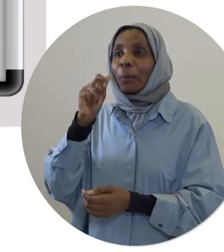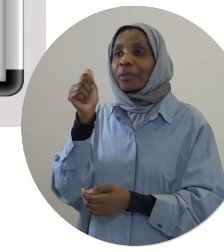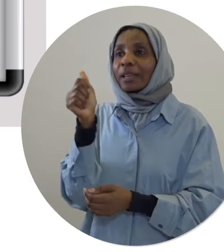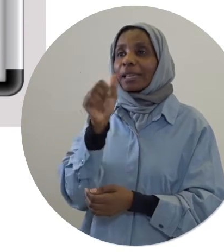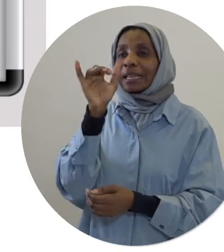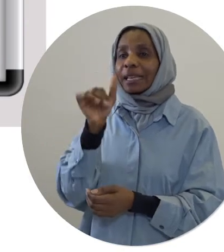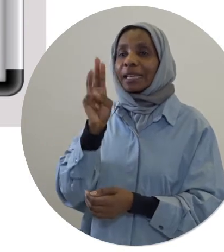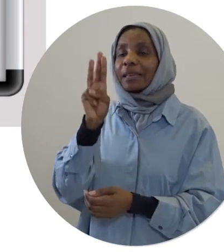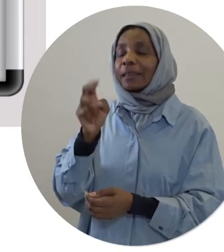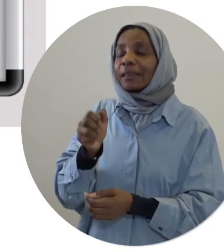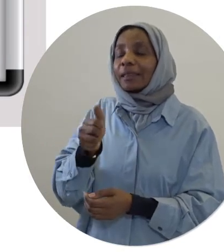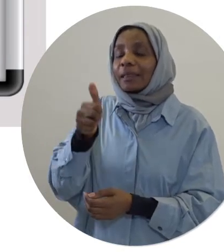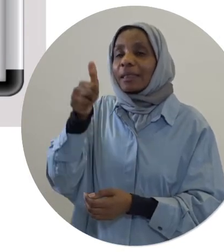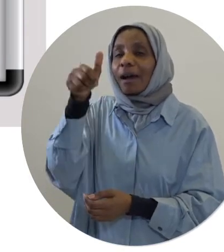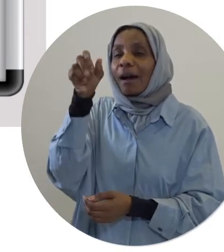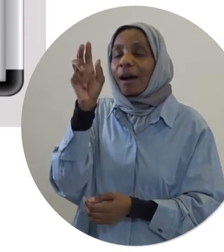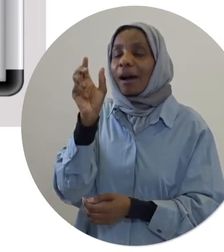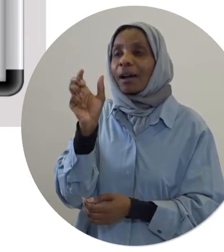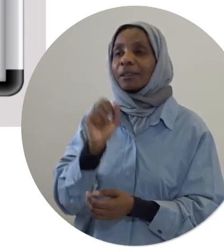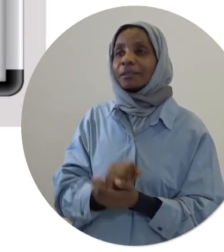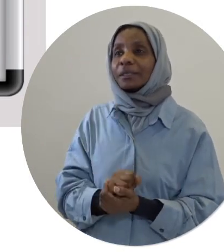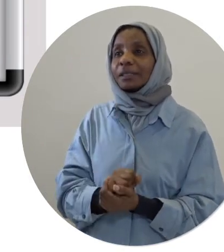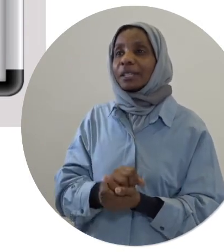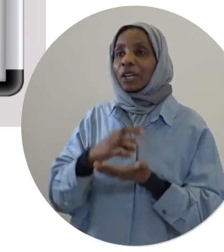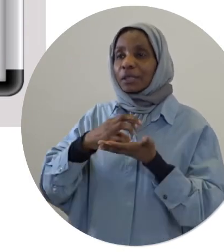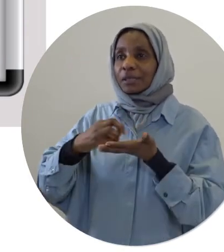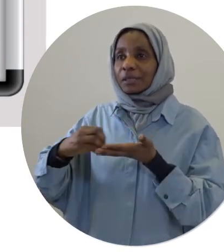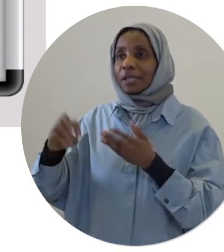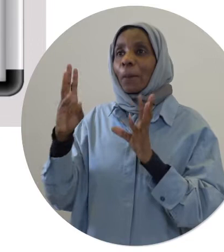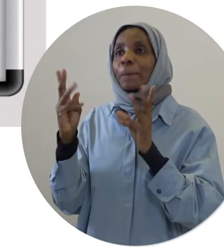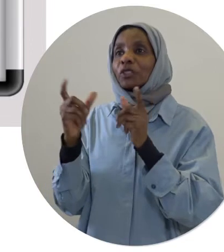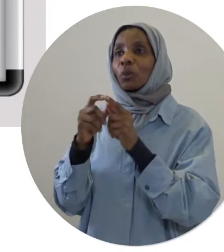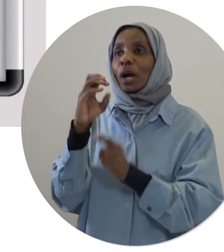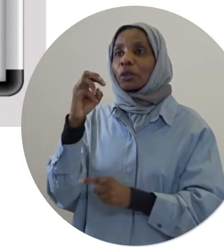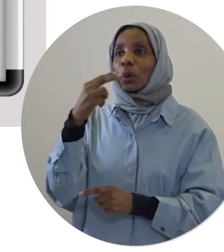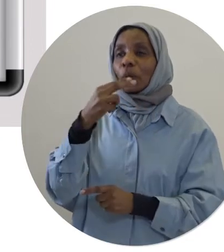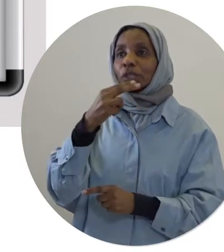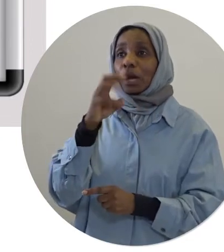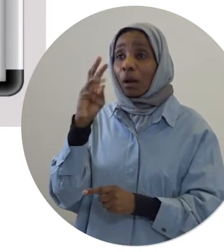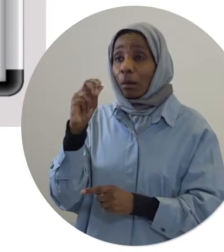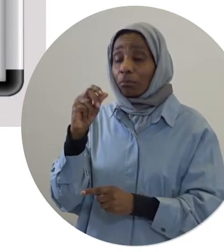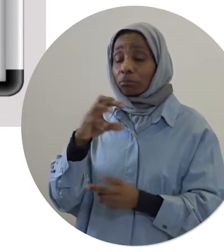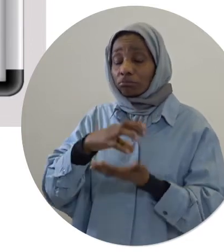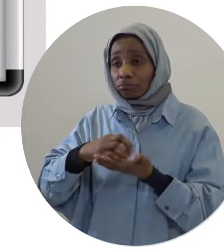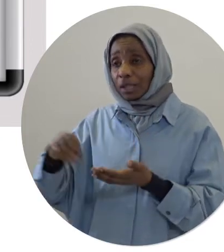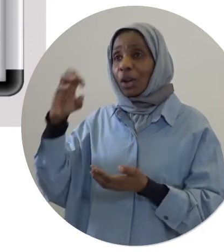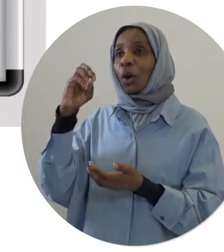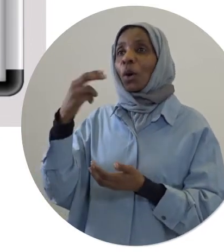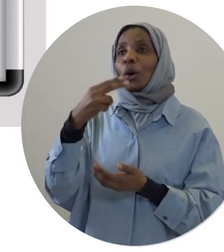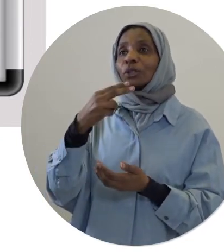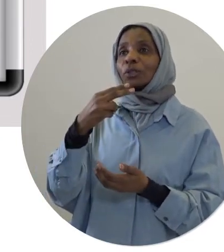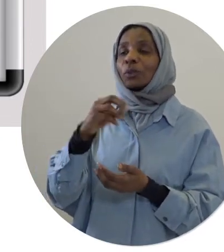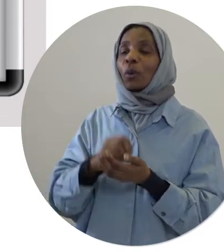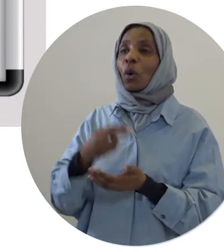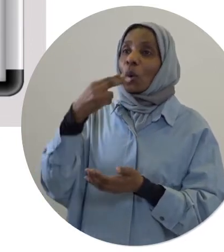الإيثانويك يتفاعل مع الإيثانول. سيتم انتزاع مجموعة الهيدروكسيل من الحمض والهيدروجين